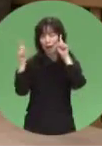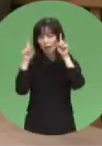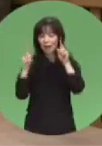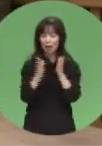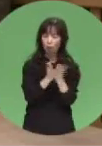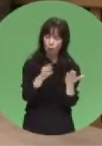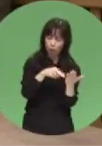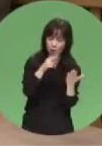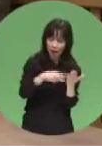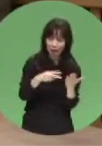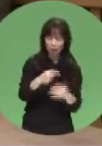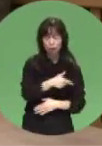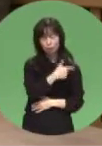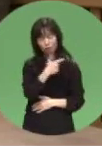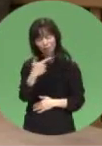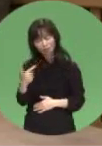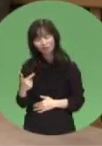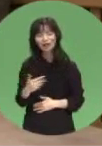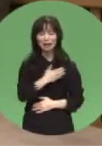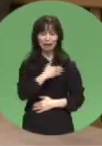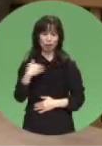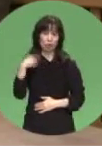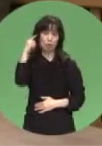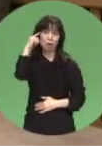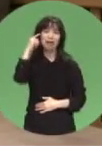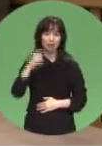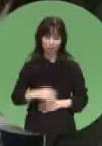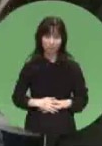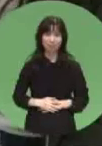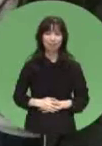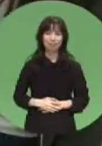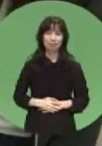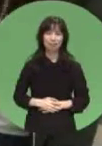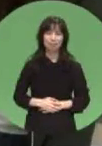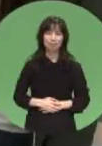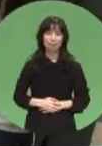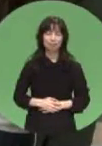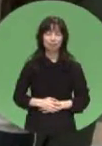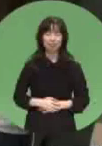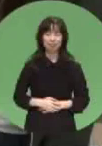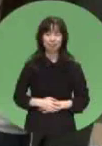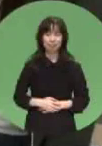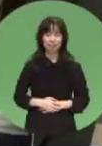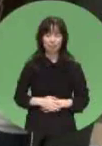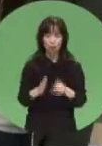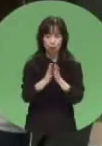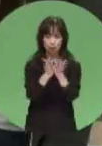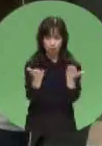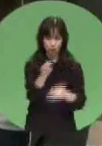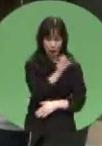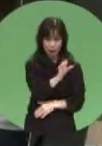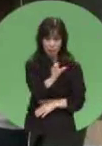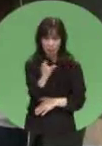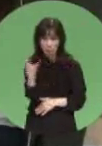、ゆっくりできるなと思いました。 いっぱい本があって